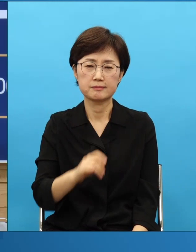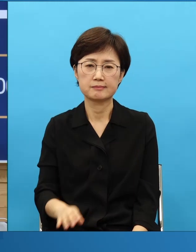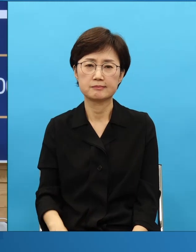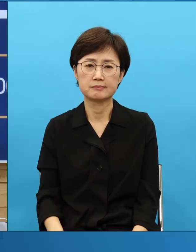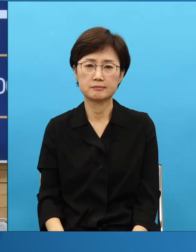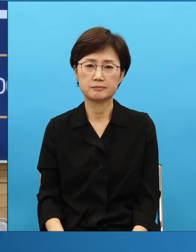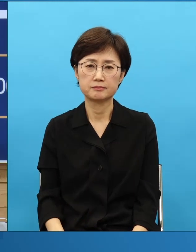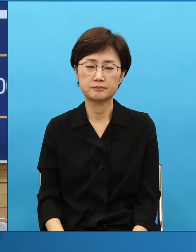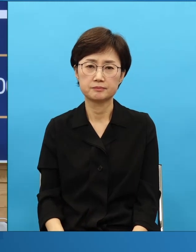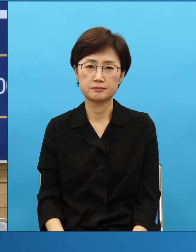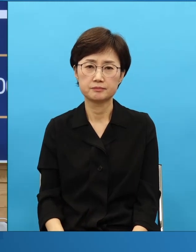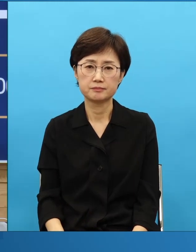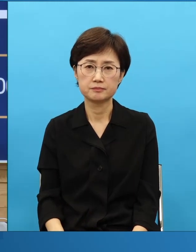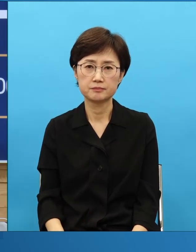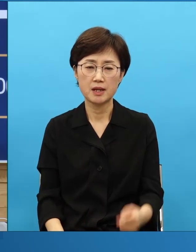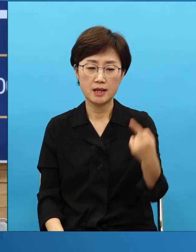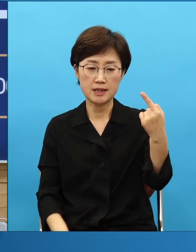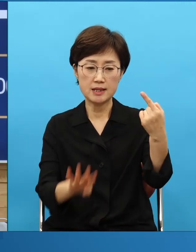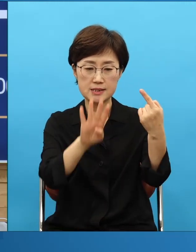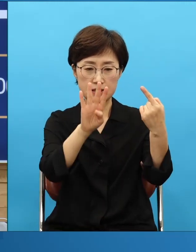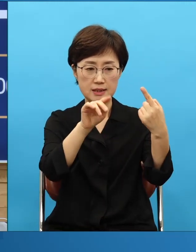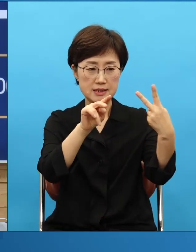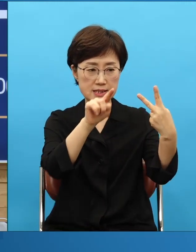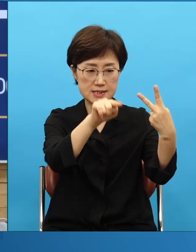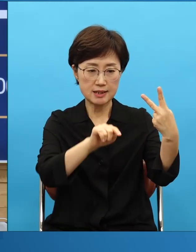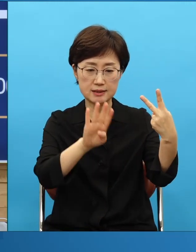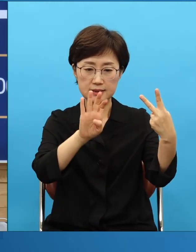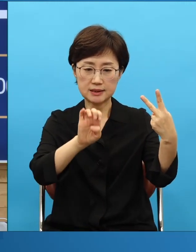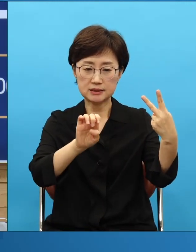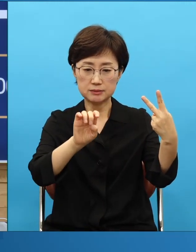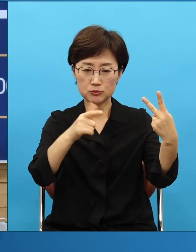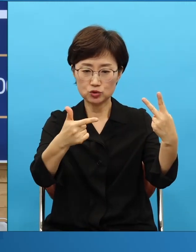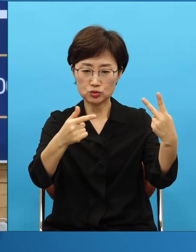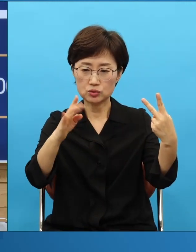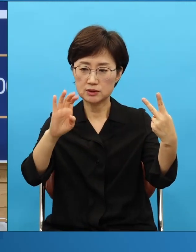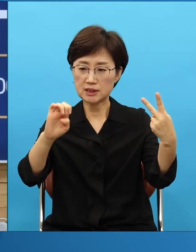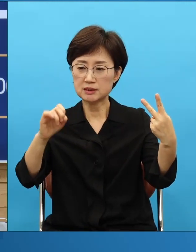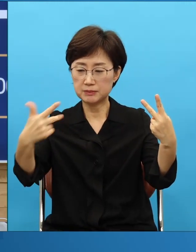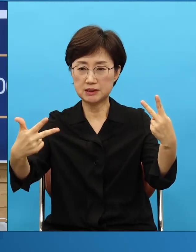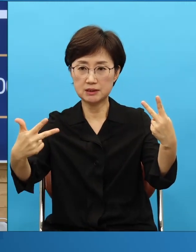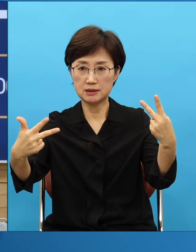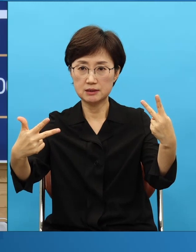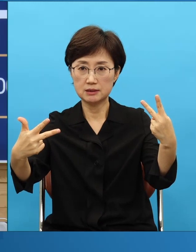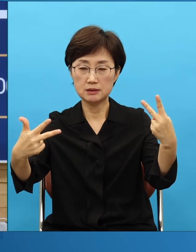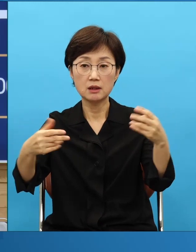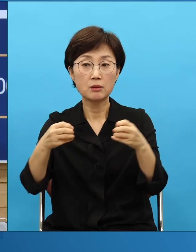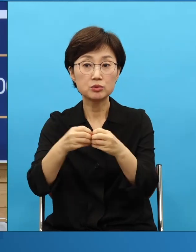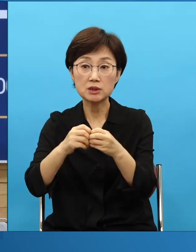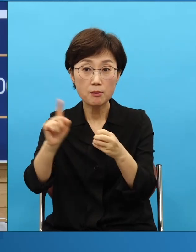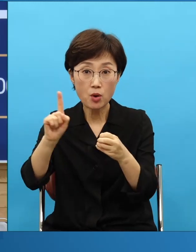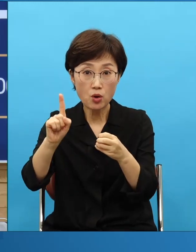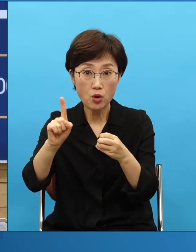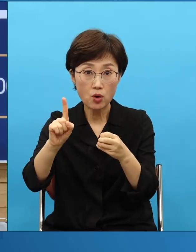place. 46절 47절에 보니까 더 중요한 말이 나오세요. In verse 46 and 47, we see something even more 어떤 시간표 important. 나왔습니까? What kind of time schedule do